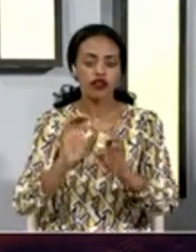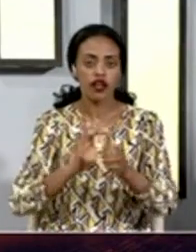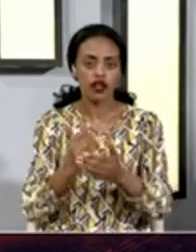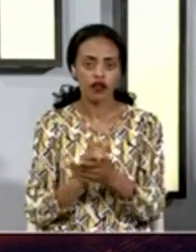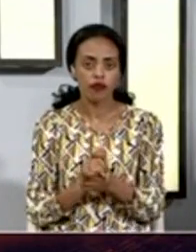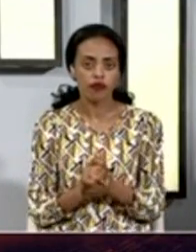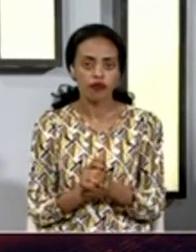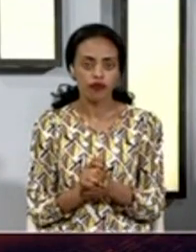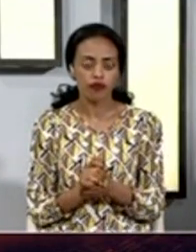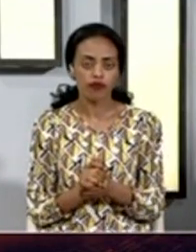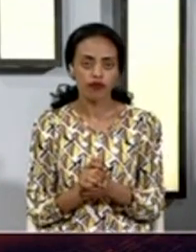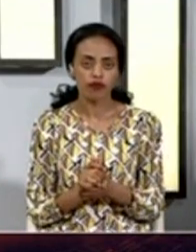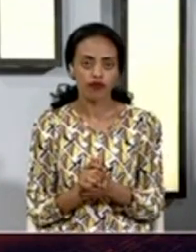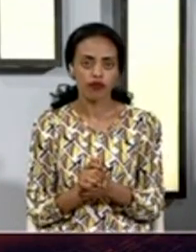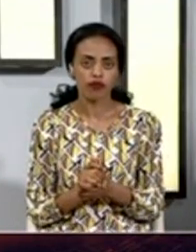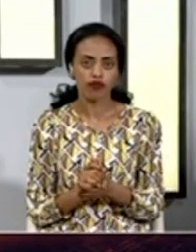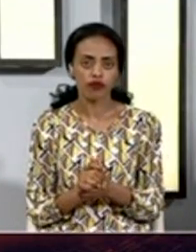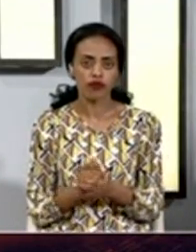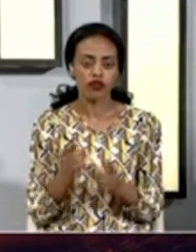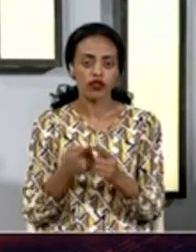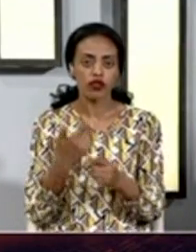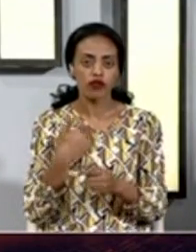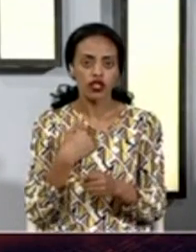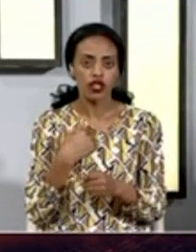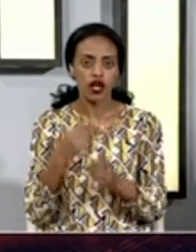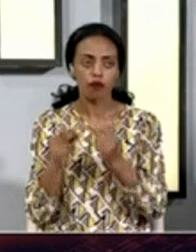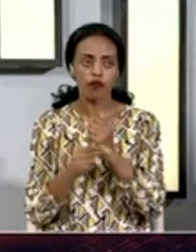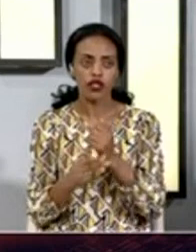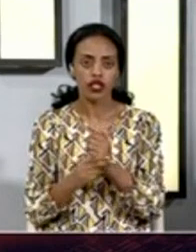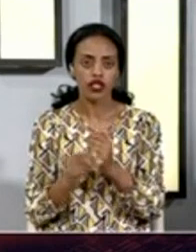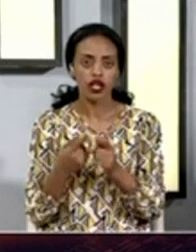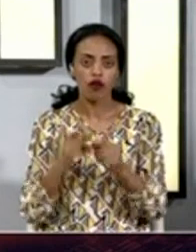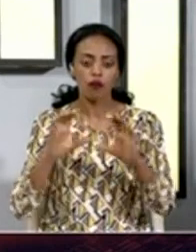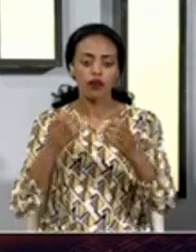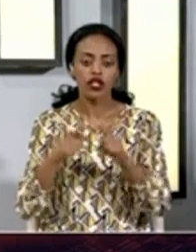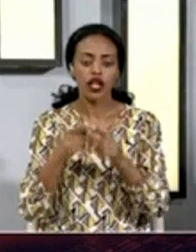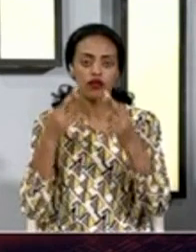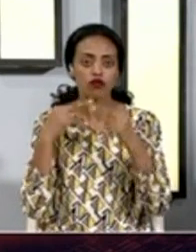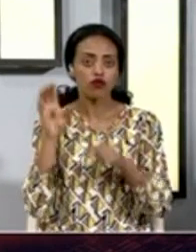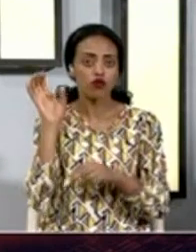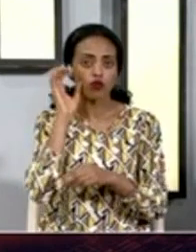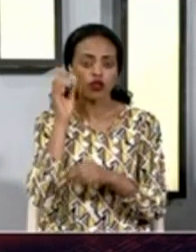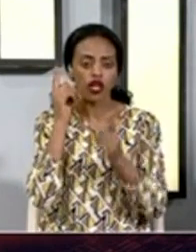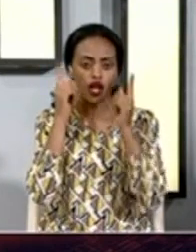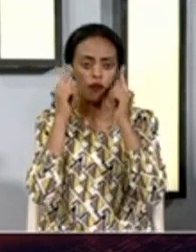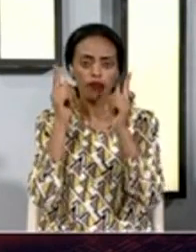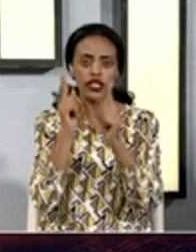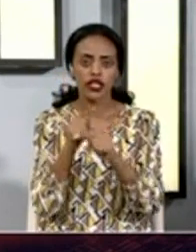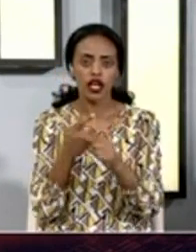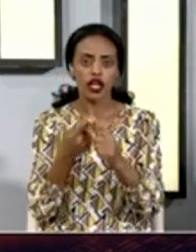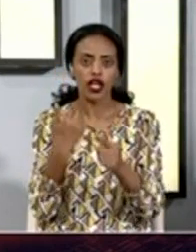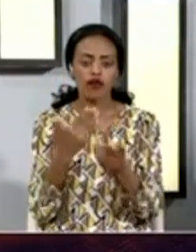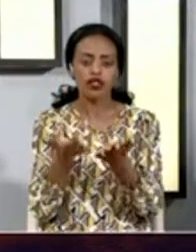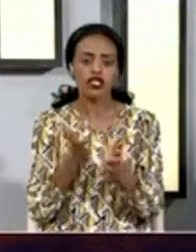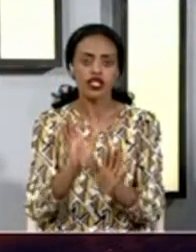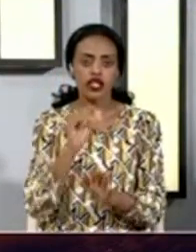ትክክለኛ መረዳእታታት ካብተን ባንክታት ይኹን ብሚድያ ካብ ዝንገር ሰሚዑ ካብ ደንገርገራት ካብ